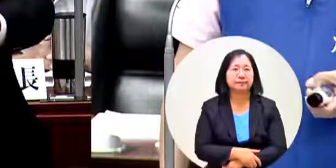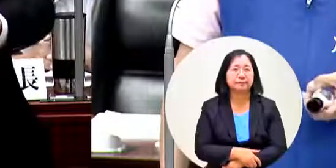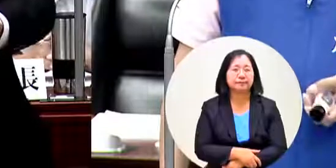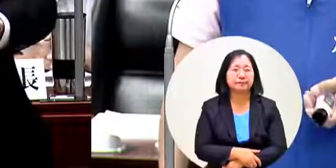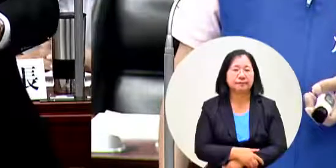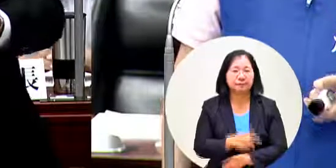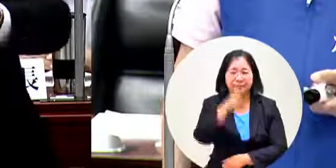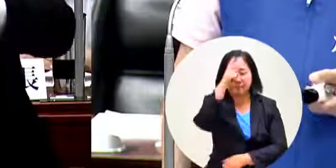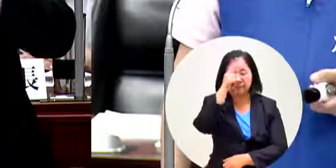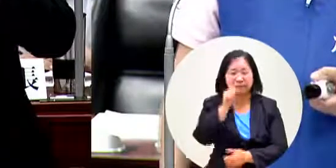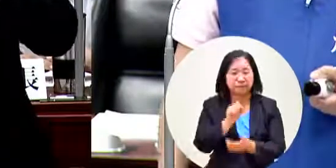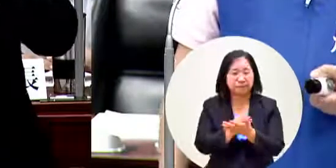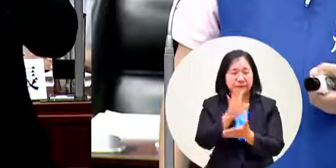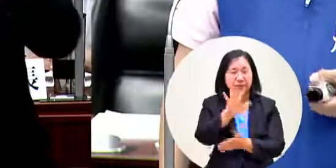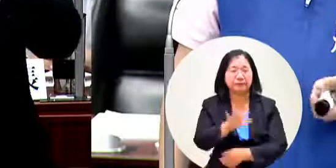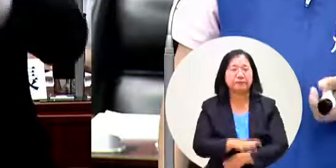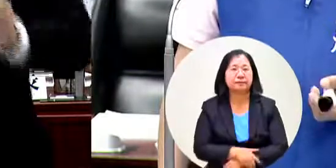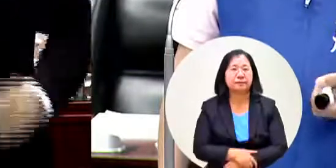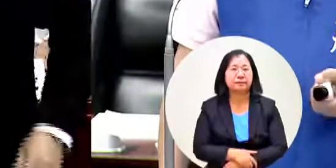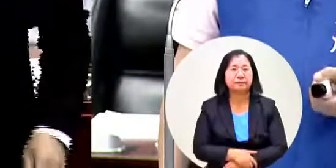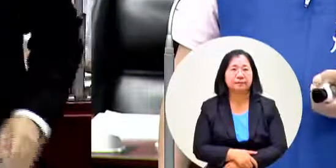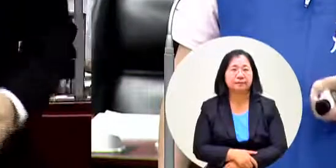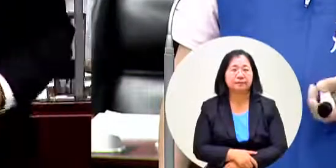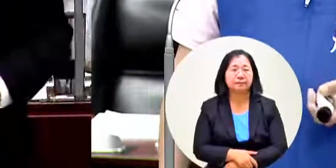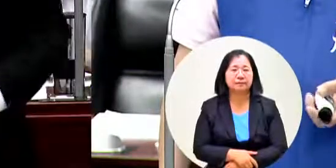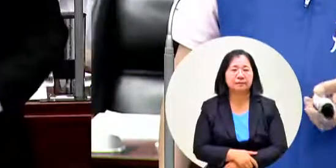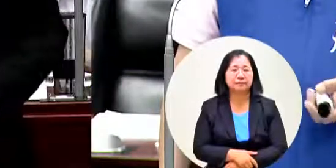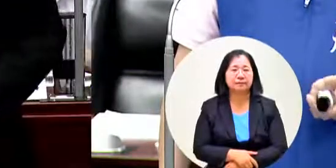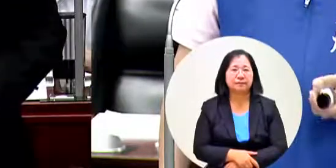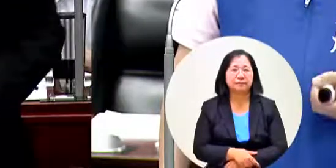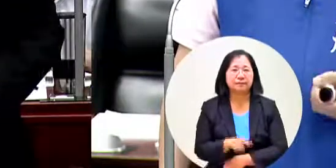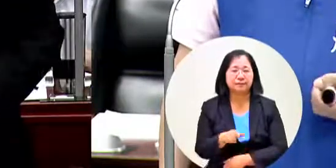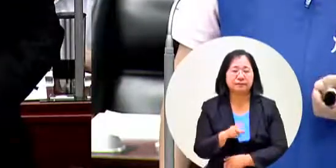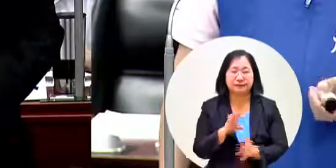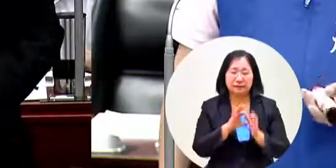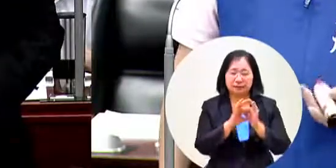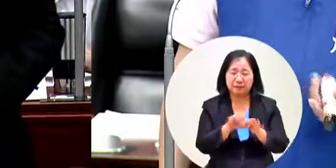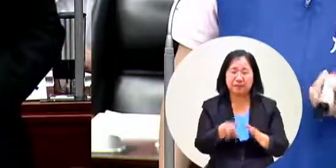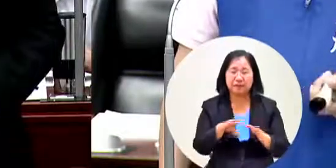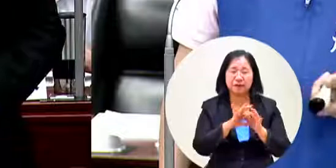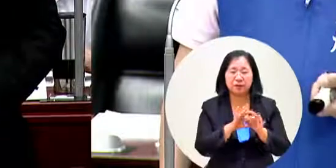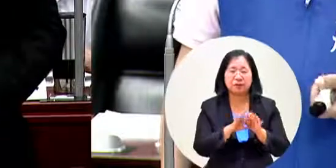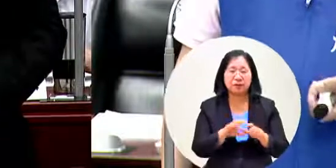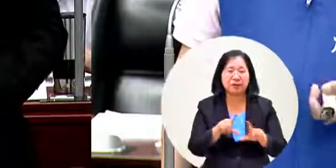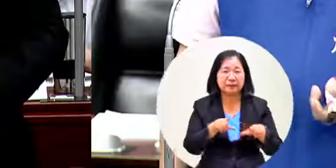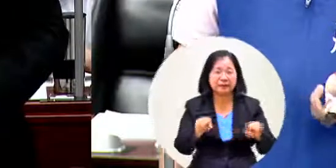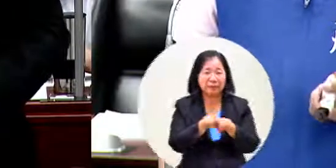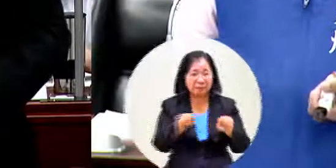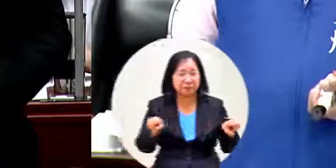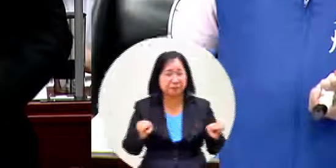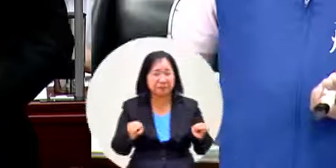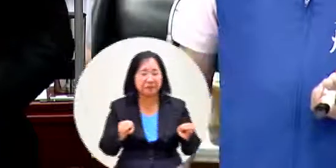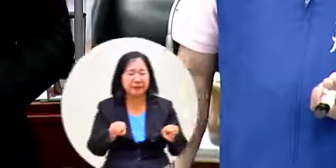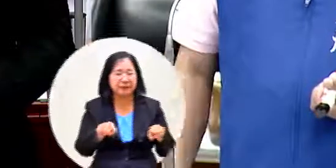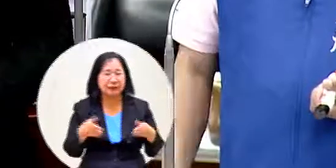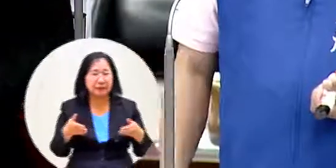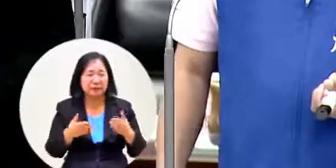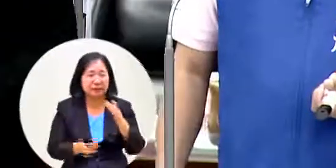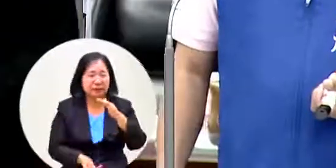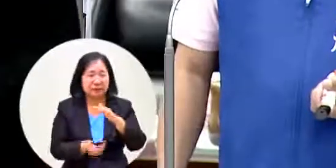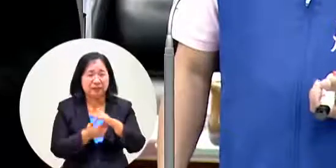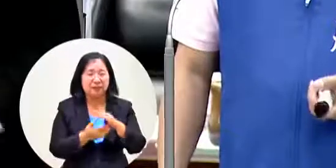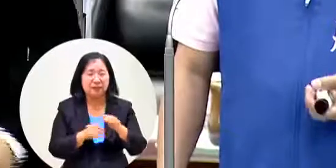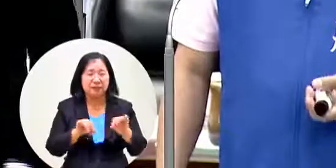吼，你做说明一下。 来说明的。哦，谢谢议长哈，叫我黄议员报告